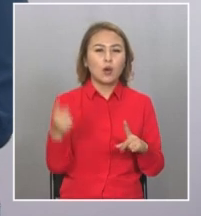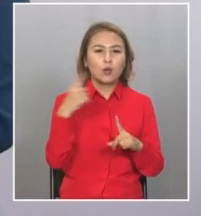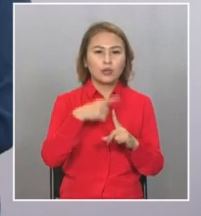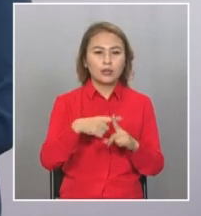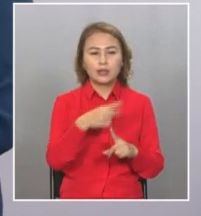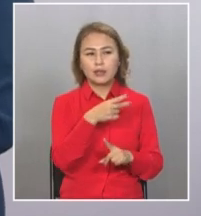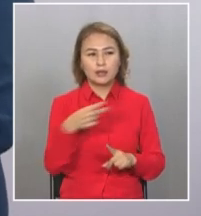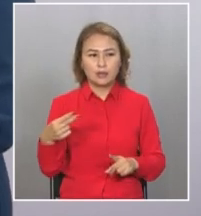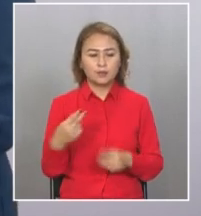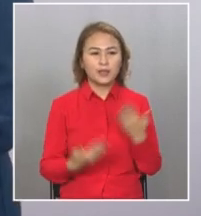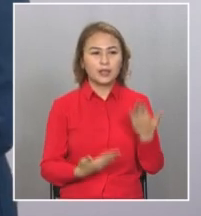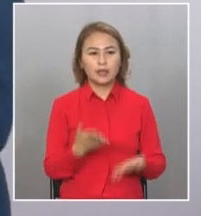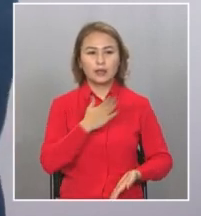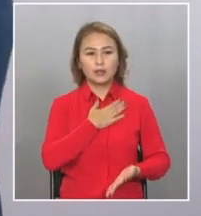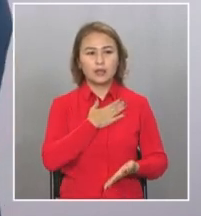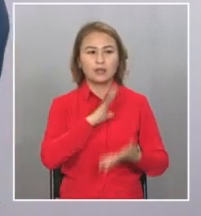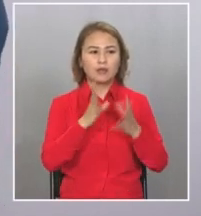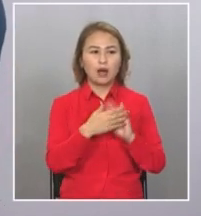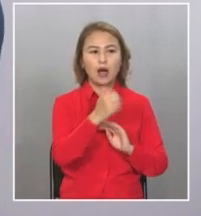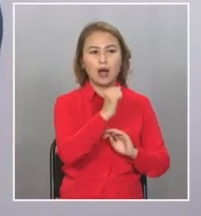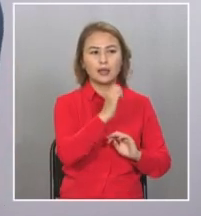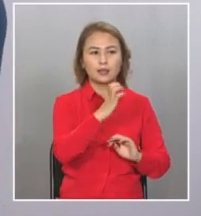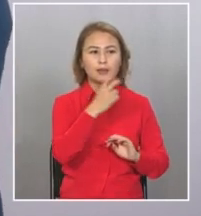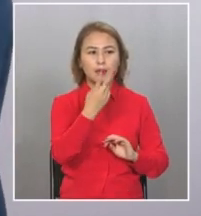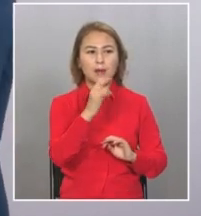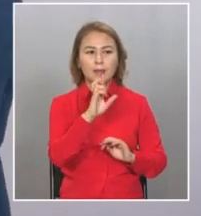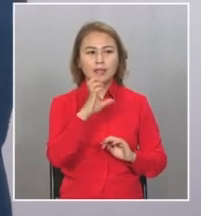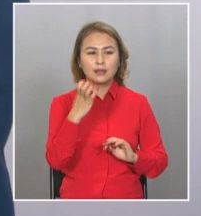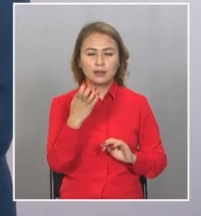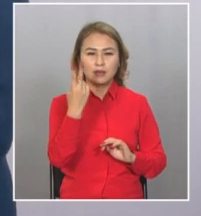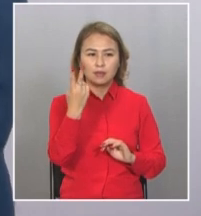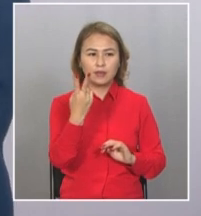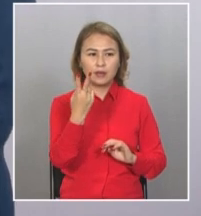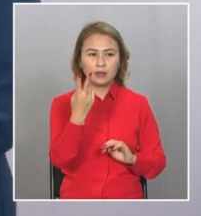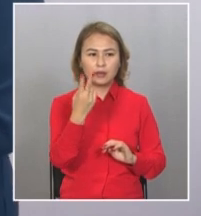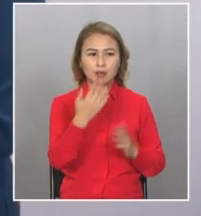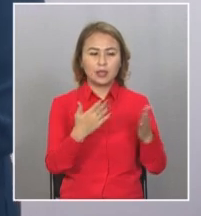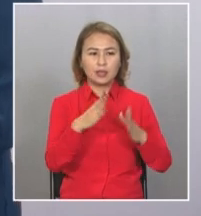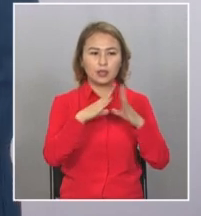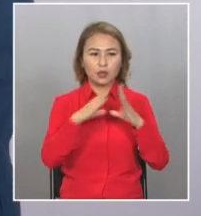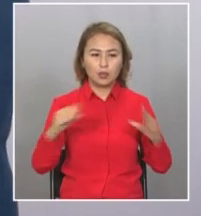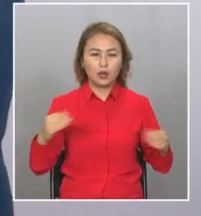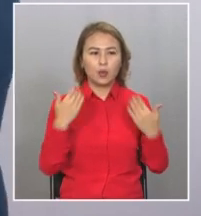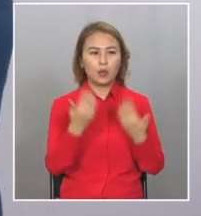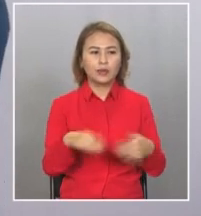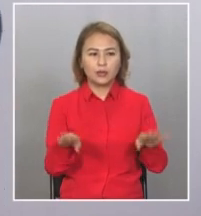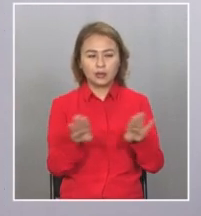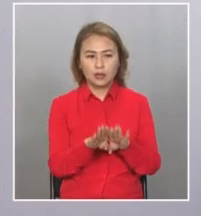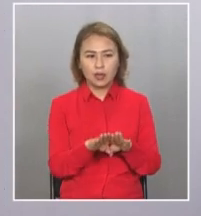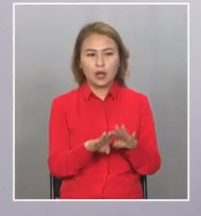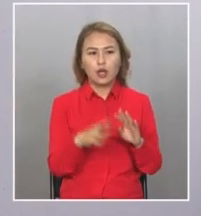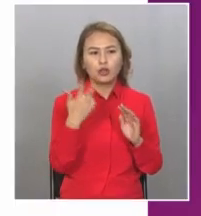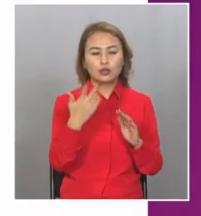қосындысына тең. Егер бізде А, Б, С тік бұрышты үш бұрышы берілсе, С бұрышы тік бұрышы болсын. Онда бұл